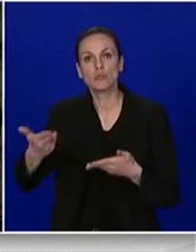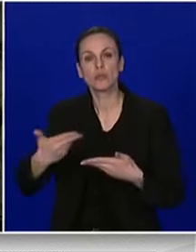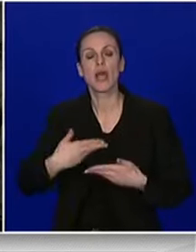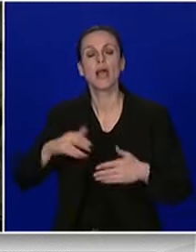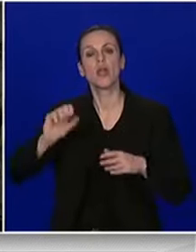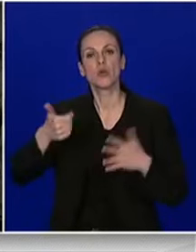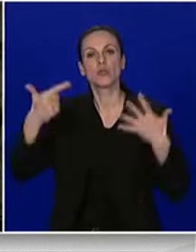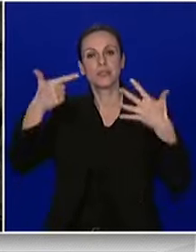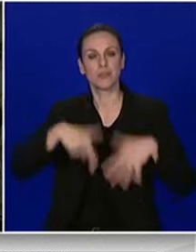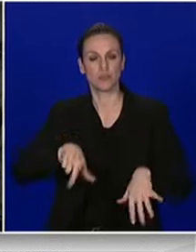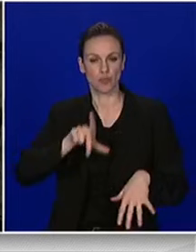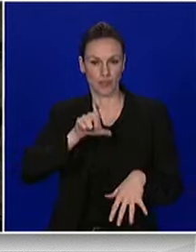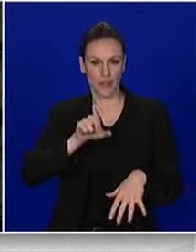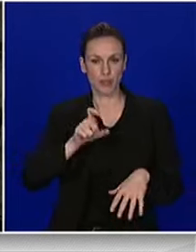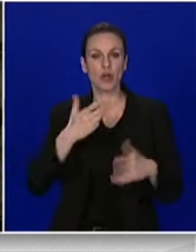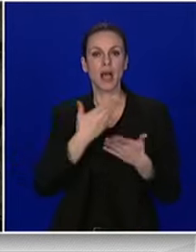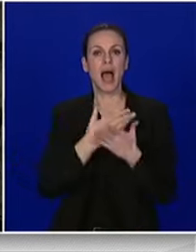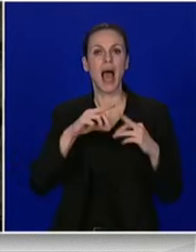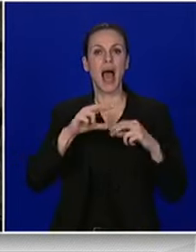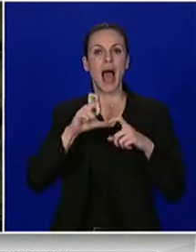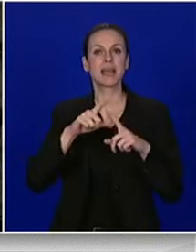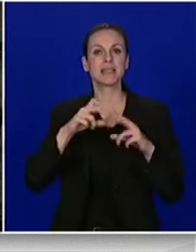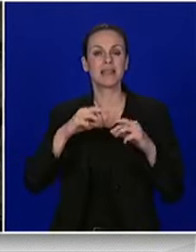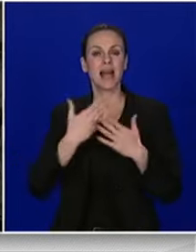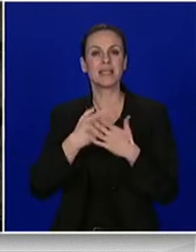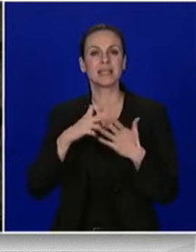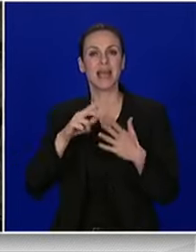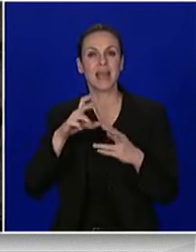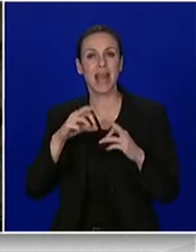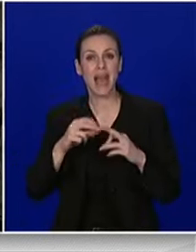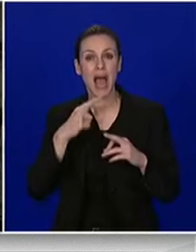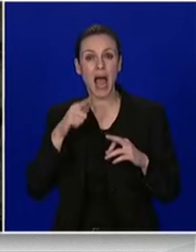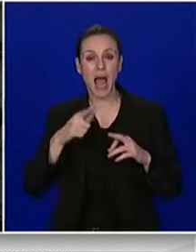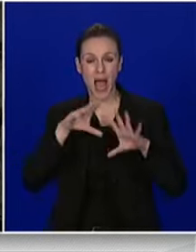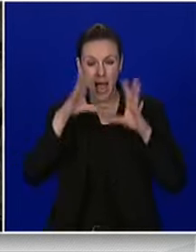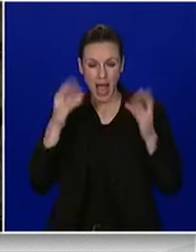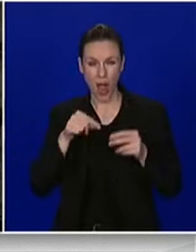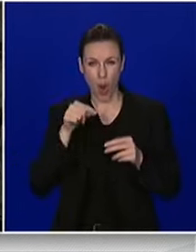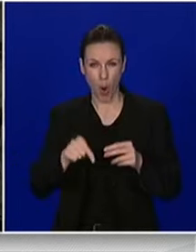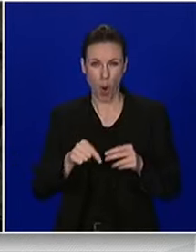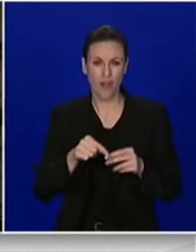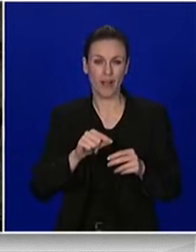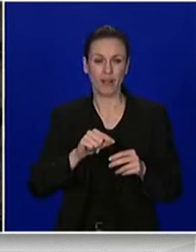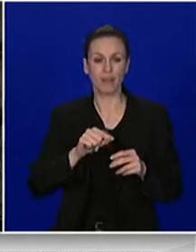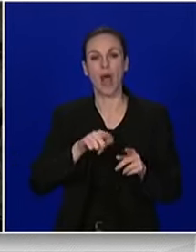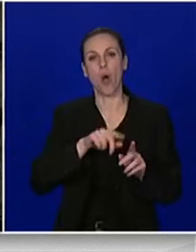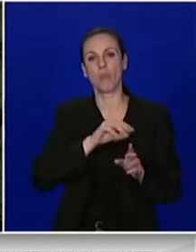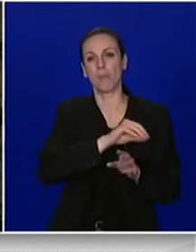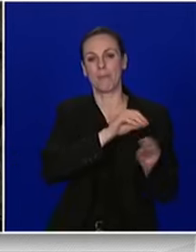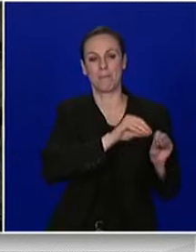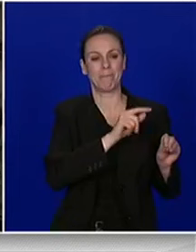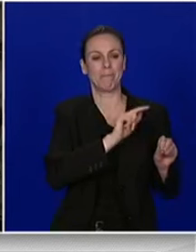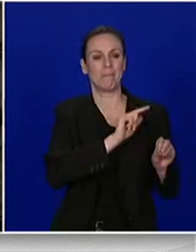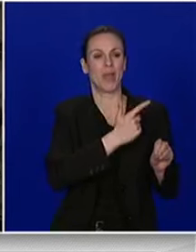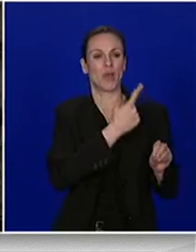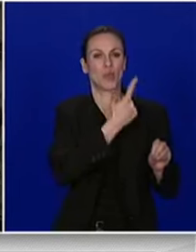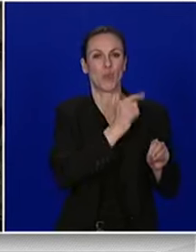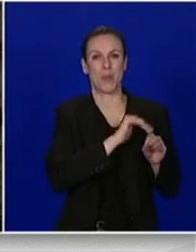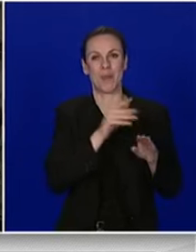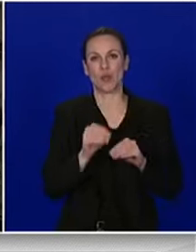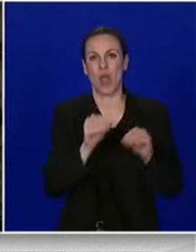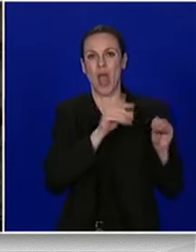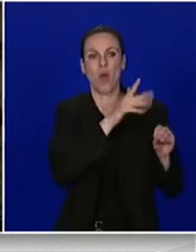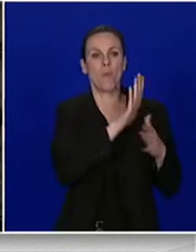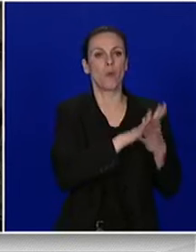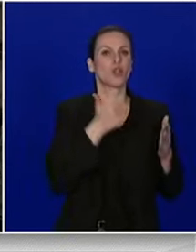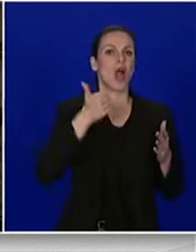7.200 AstraZeneca. Ako računamo tu AstraZeneca u drugi mjesec, što de facto je, jer ona je jučer krenula na put,